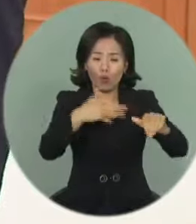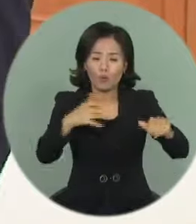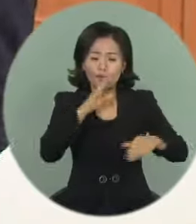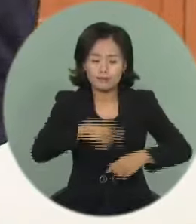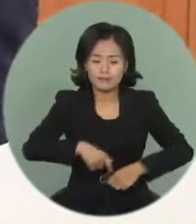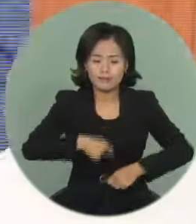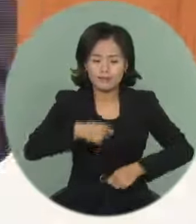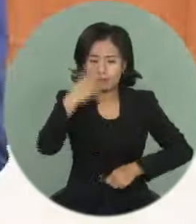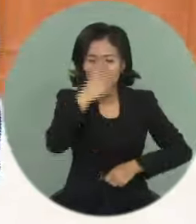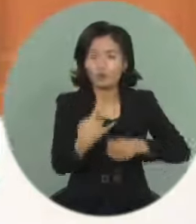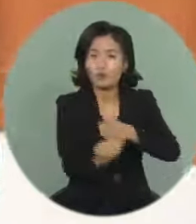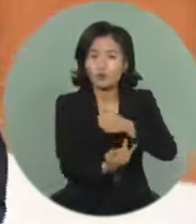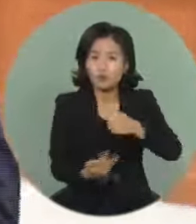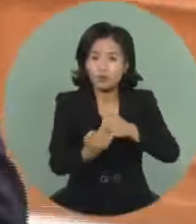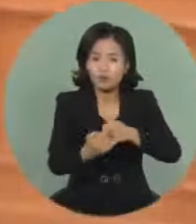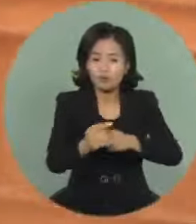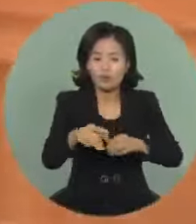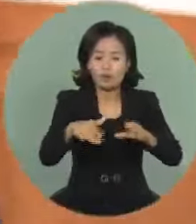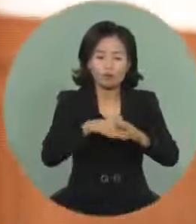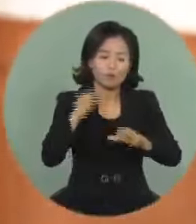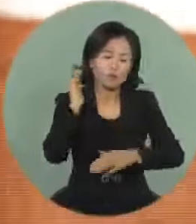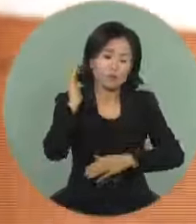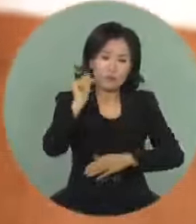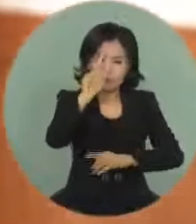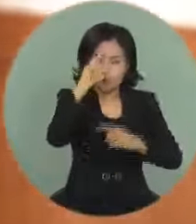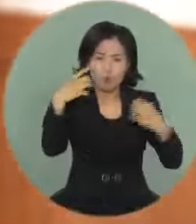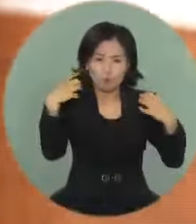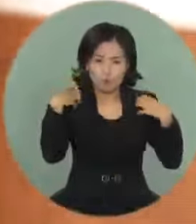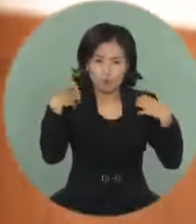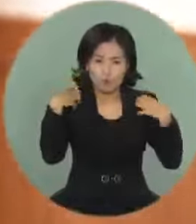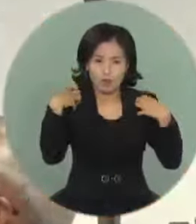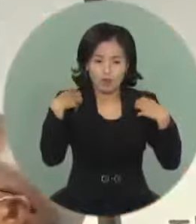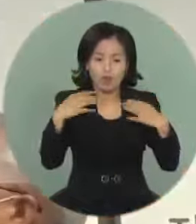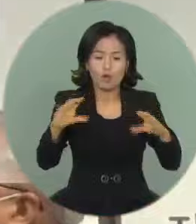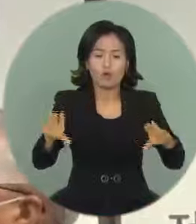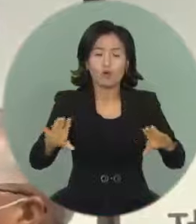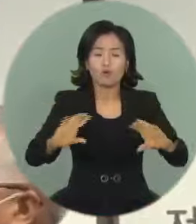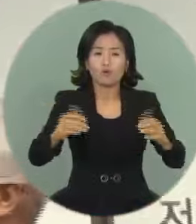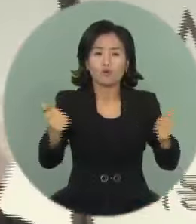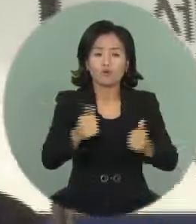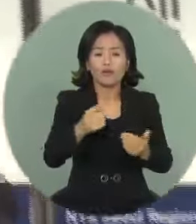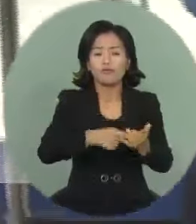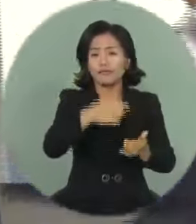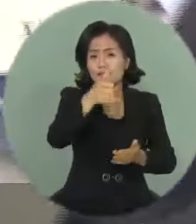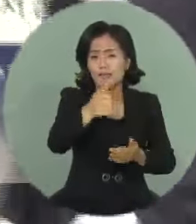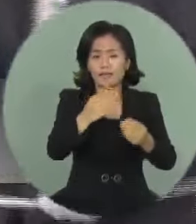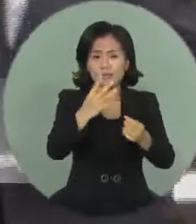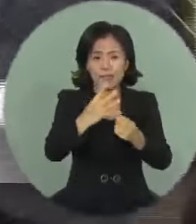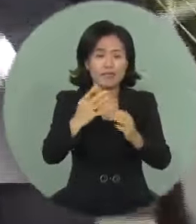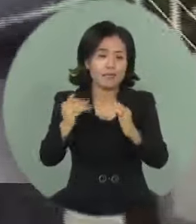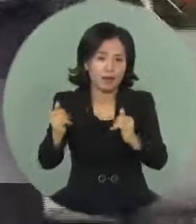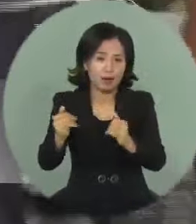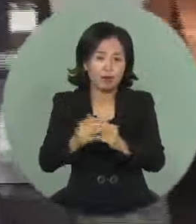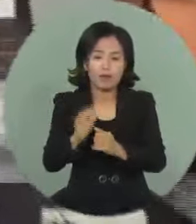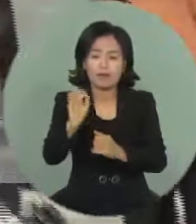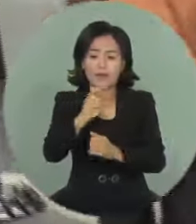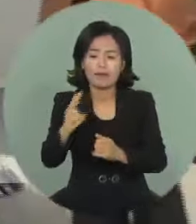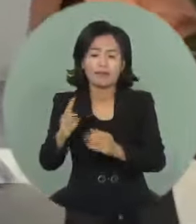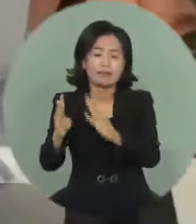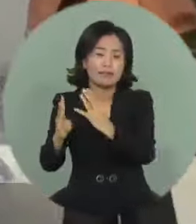진상규명 조사위원회는 문재인 정부 시절에 임명된 국회의장 추천 한 명 여당 추천 명 야당 추천